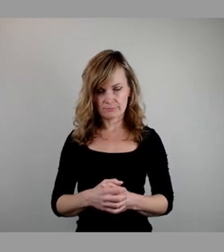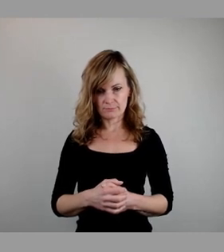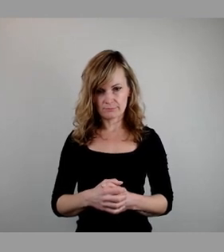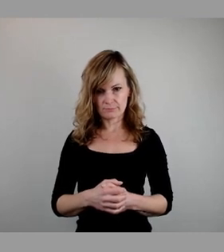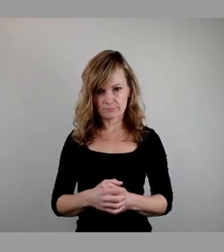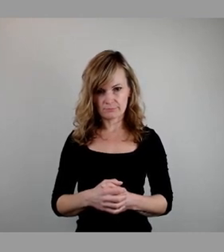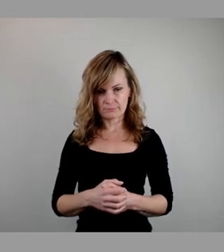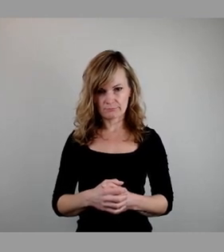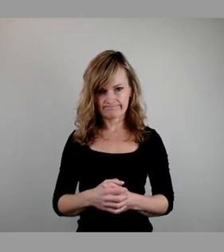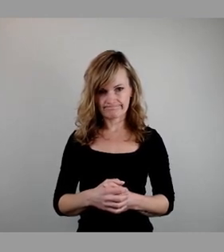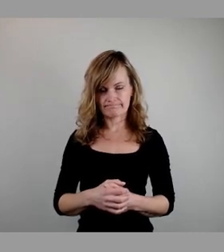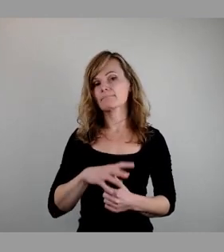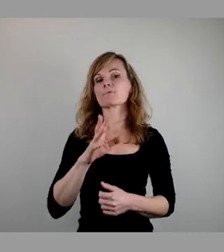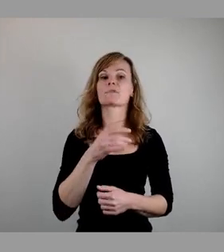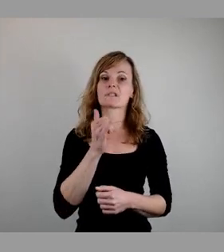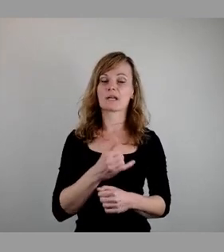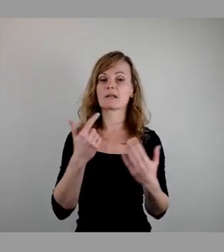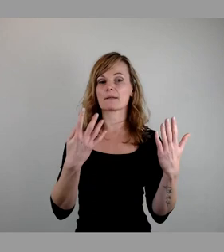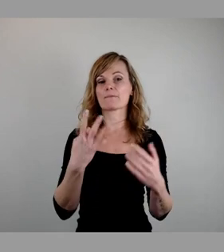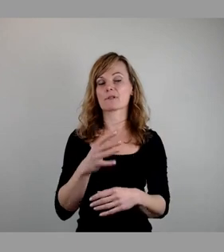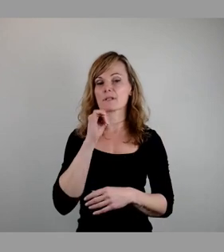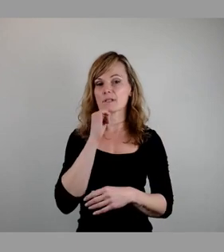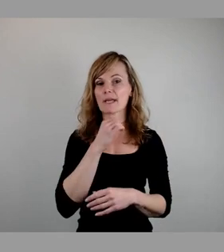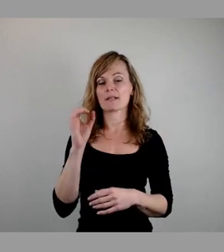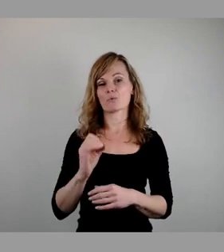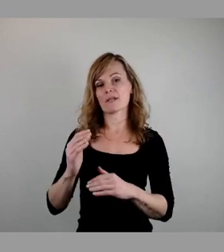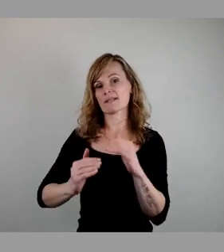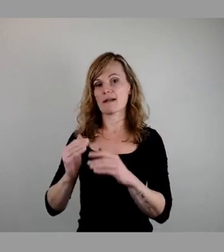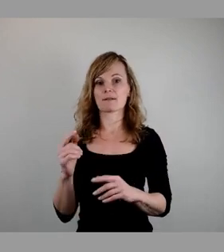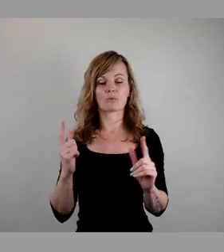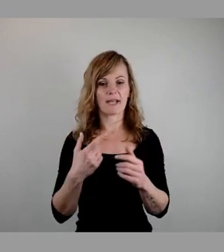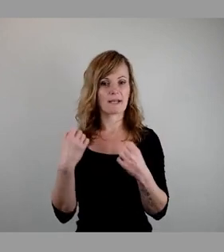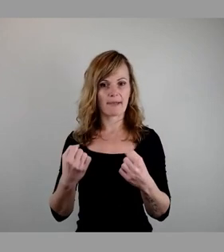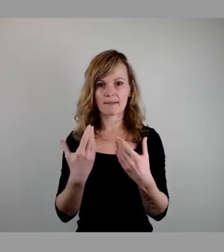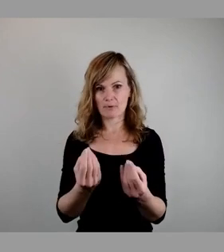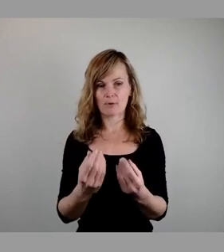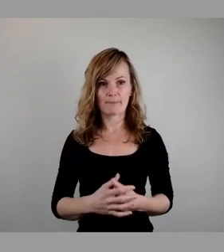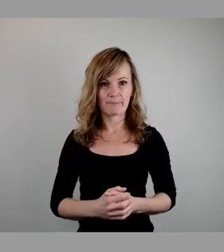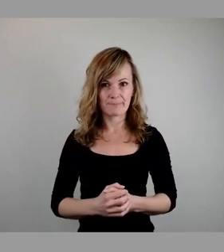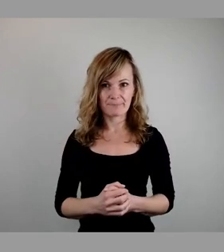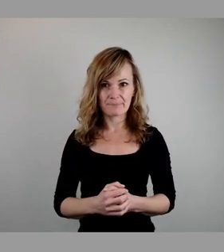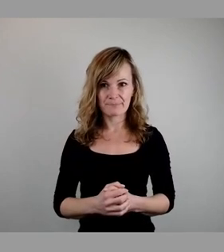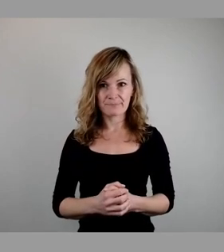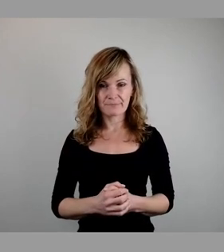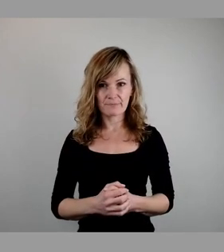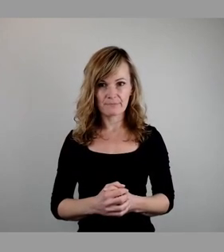Hätte mit 15 Ja, 47 Nein, 0 Enthaltung ebenfalls keine Mehrheit bekommen. Dann würden wir jetzt